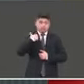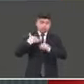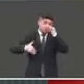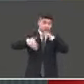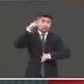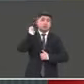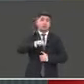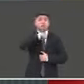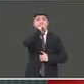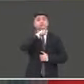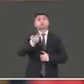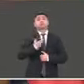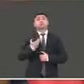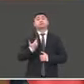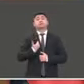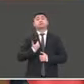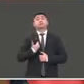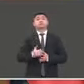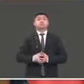çıkart da